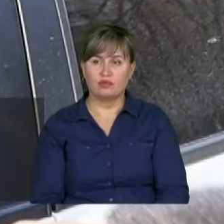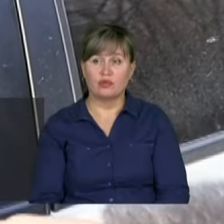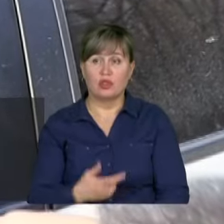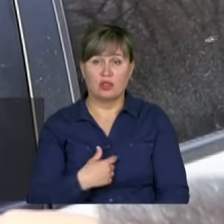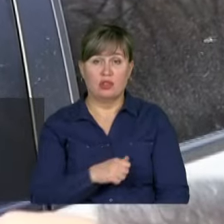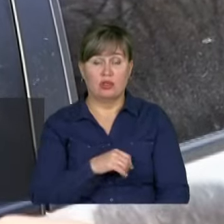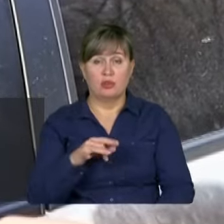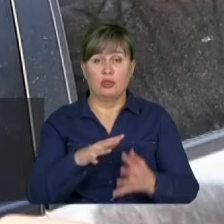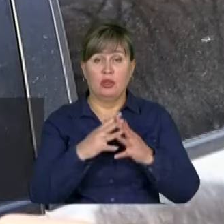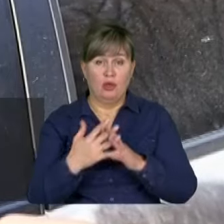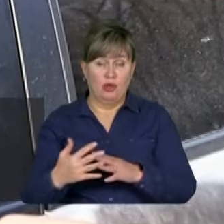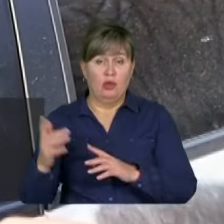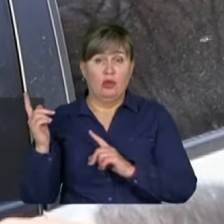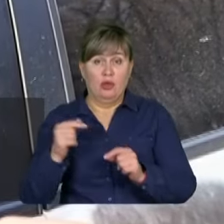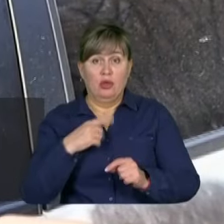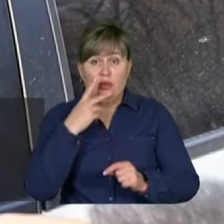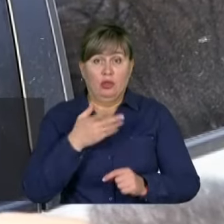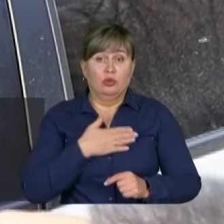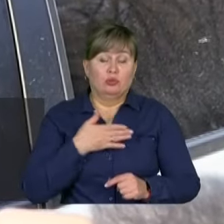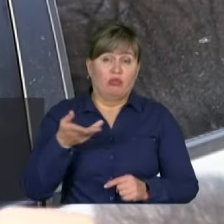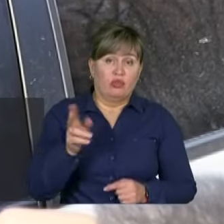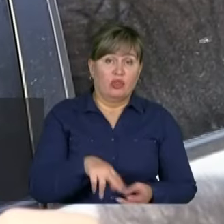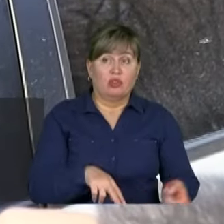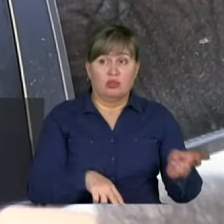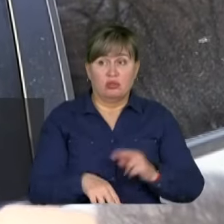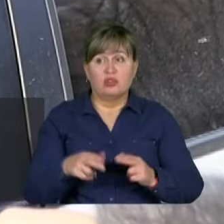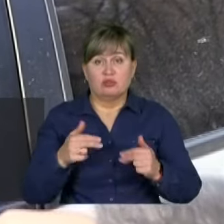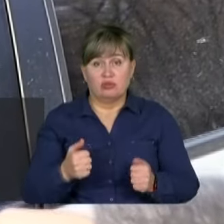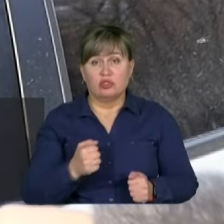еду, сам видел, как они умирают. Конечно, жалко.